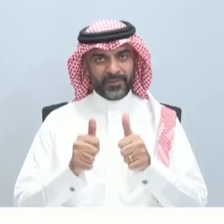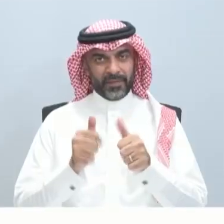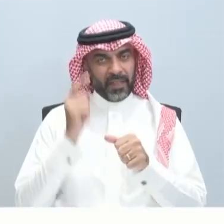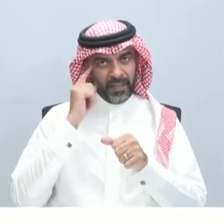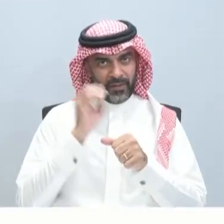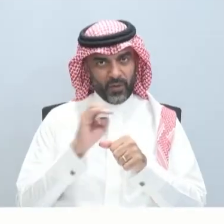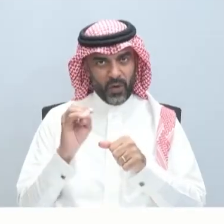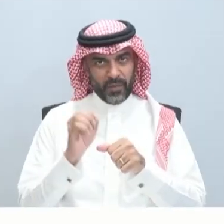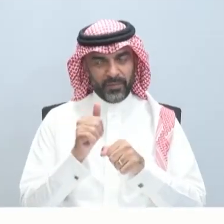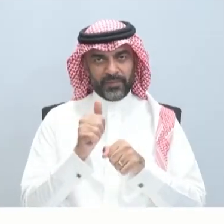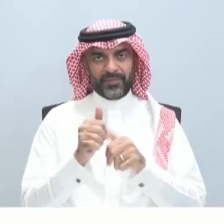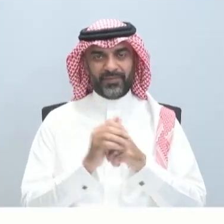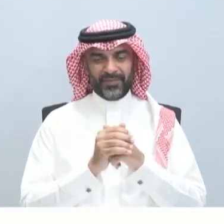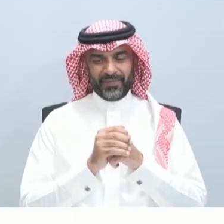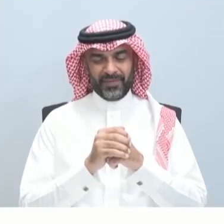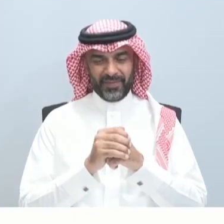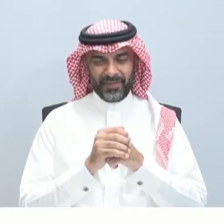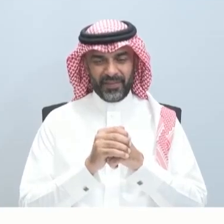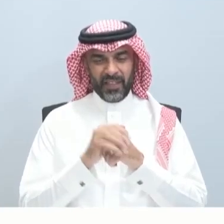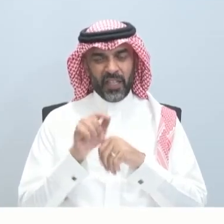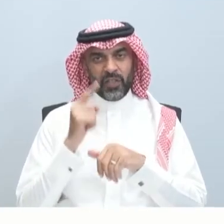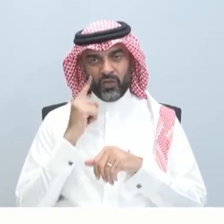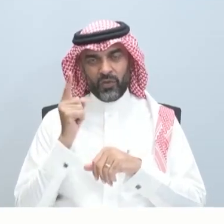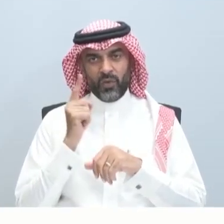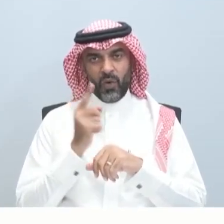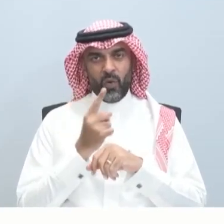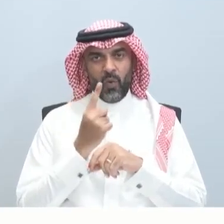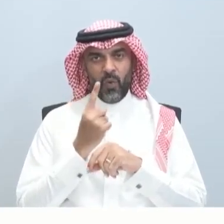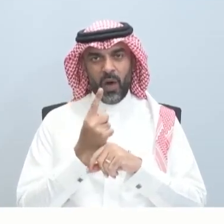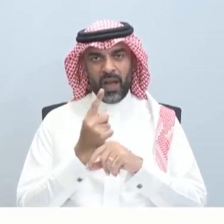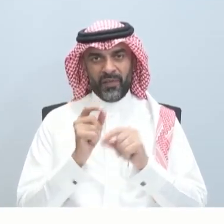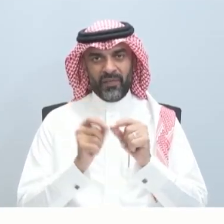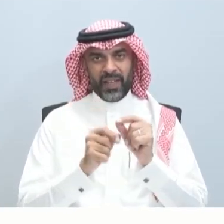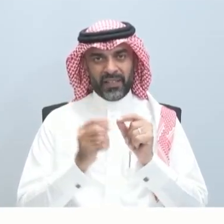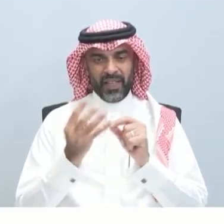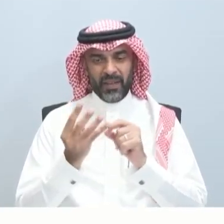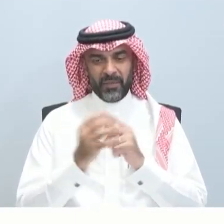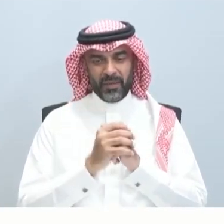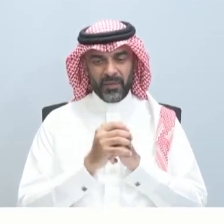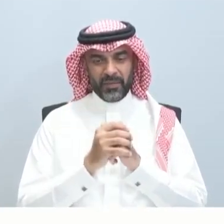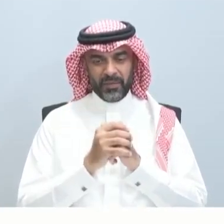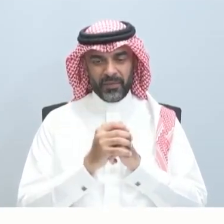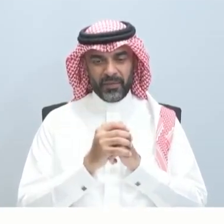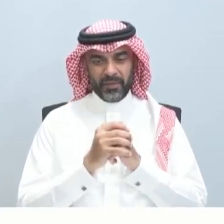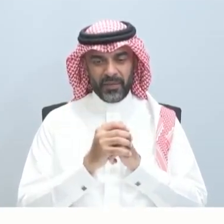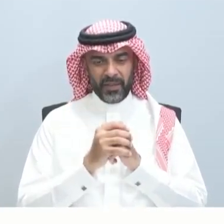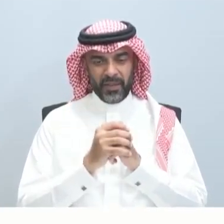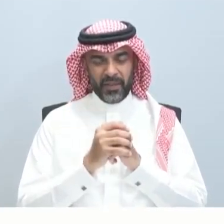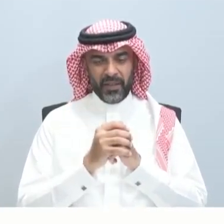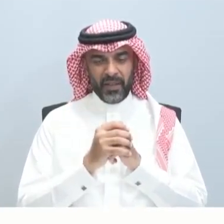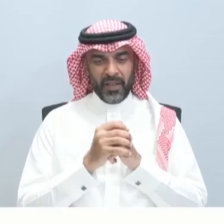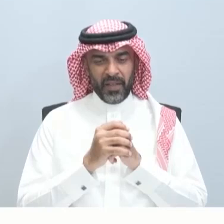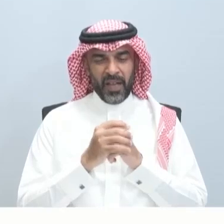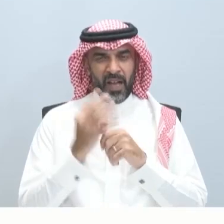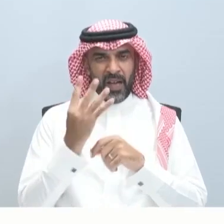هاي مبدعينه بصوت الاجابه بارك الله فيكم اذا نبدا الان بالطرح نطرح المنزل الاصغر وهي اجزاء العشره